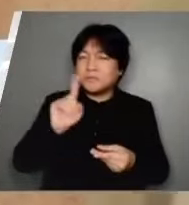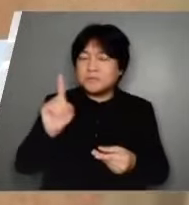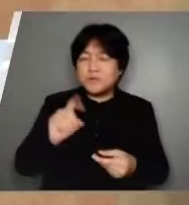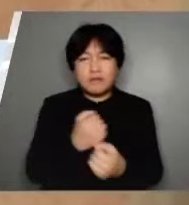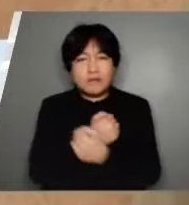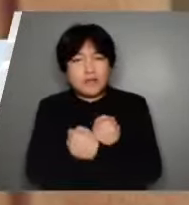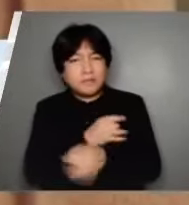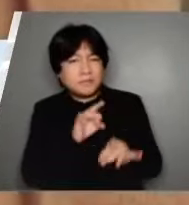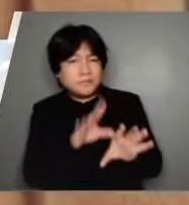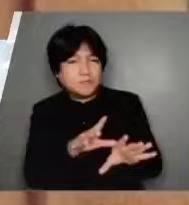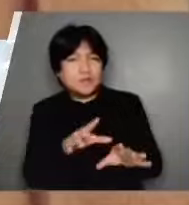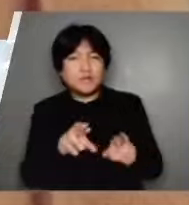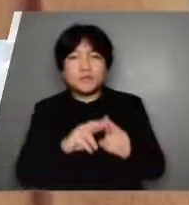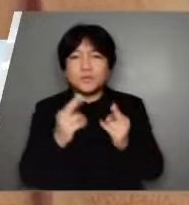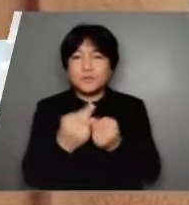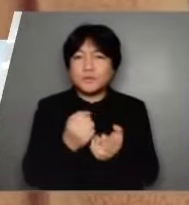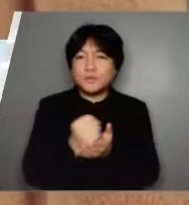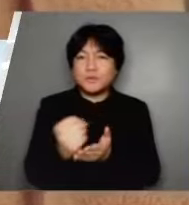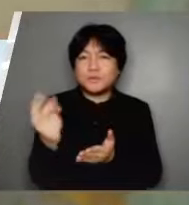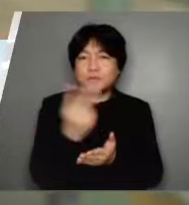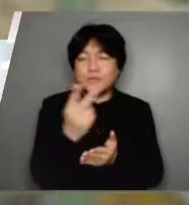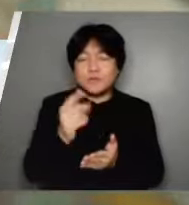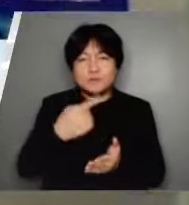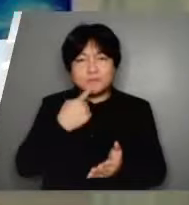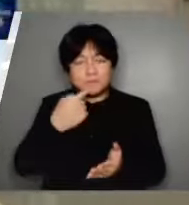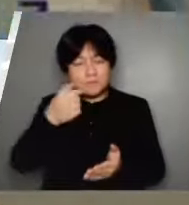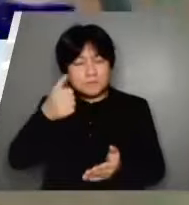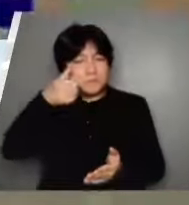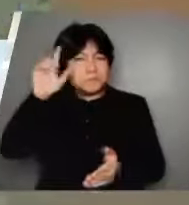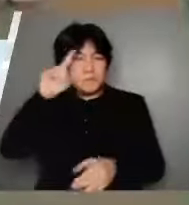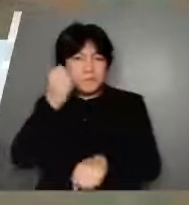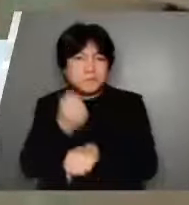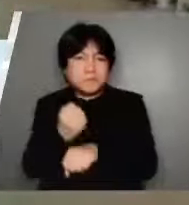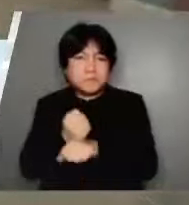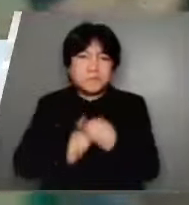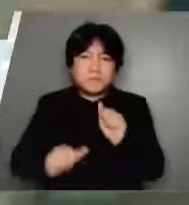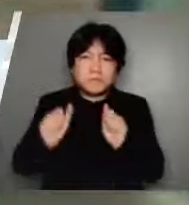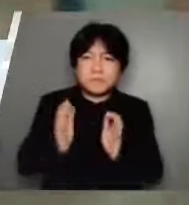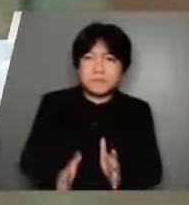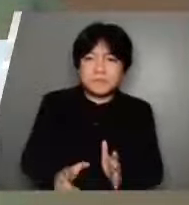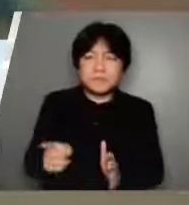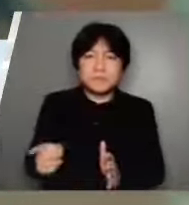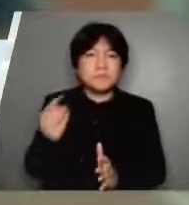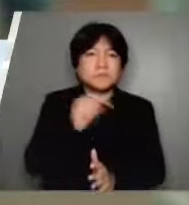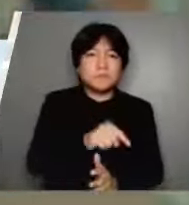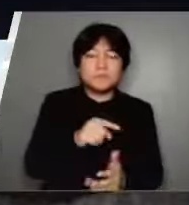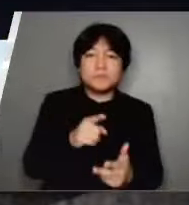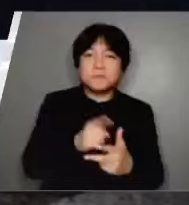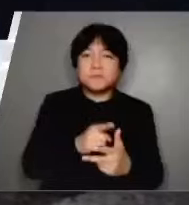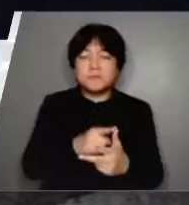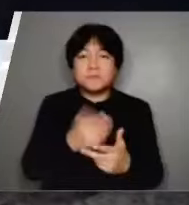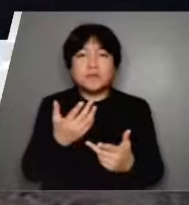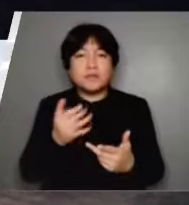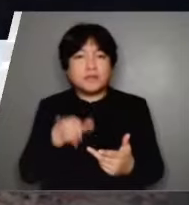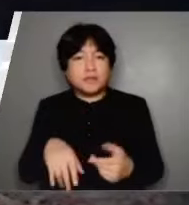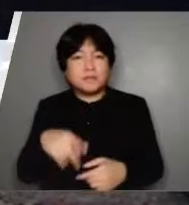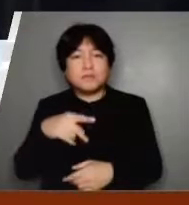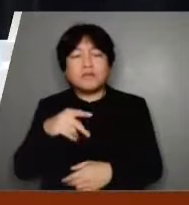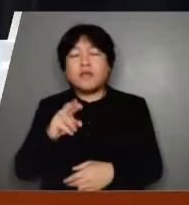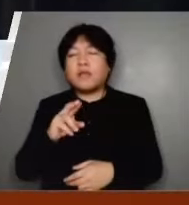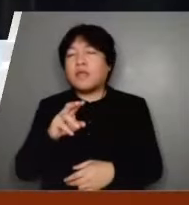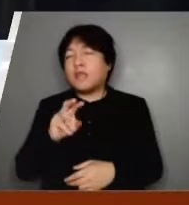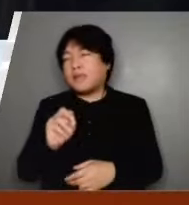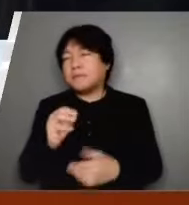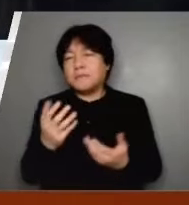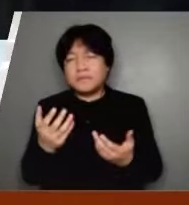na Trevor na isang pasaway na artista at si Heather na isa namang PR head. Subaybayan